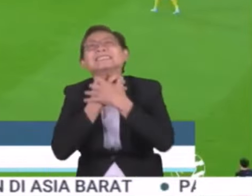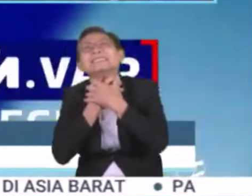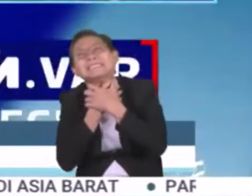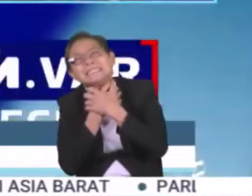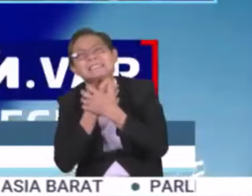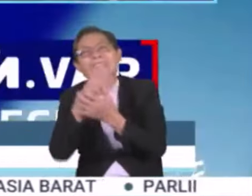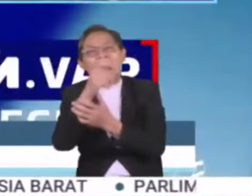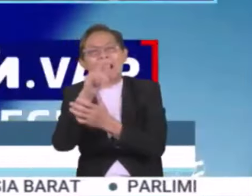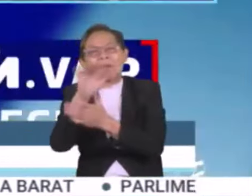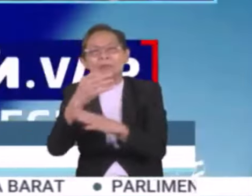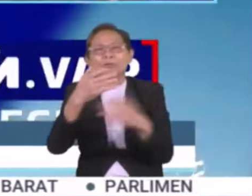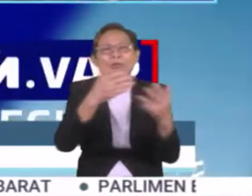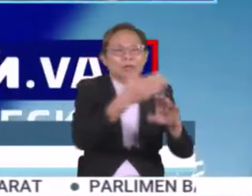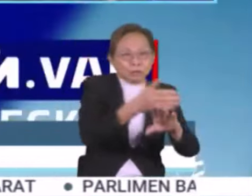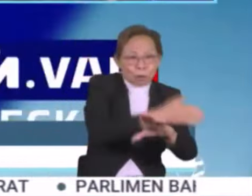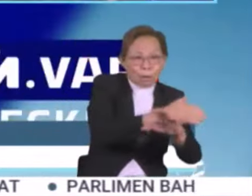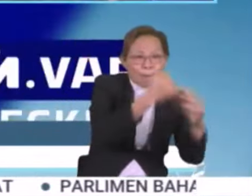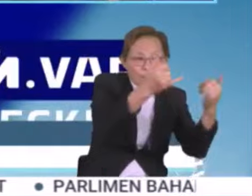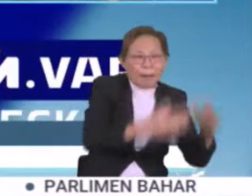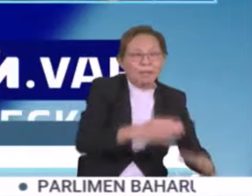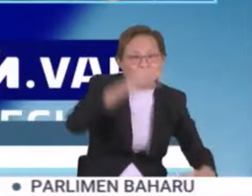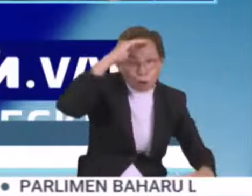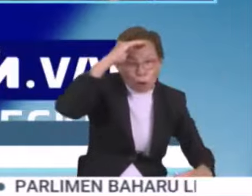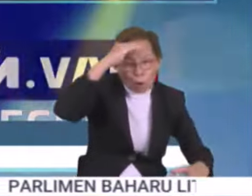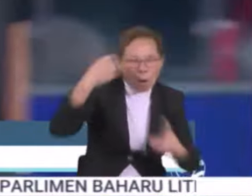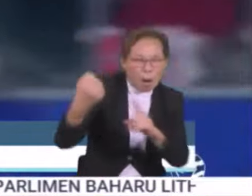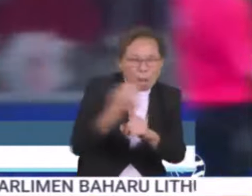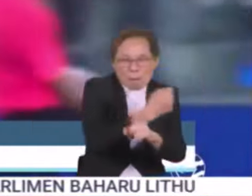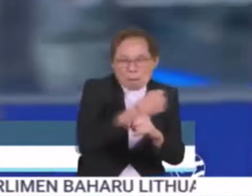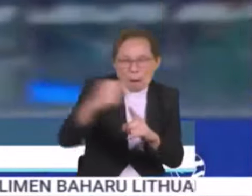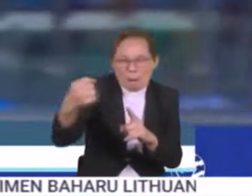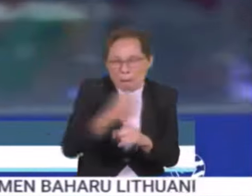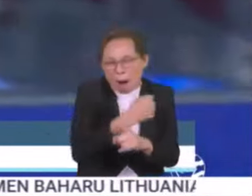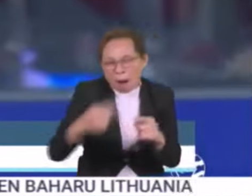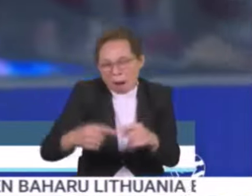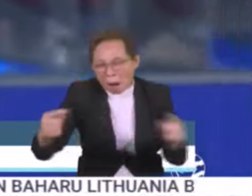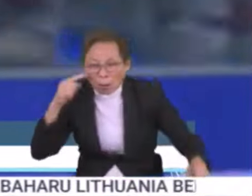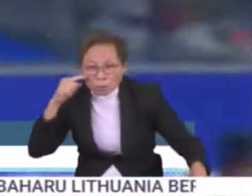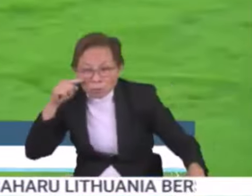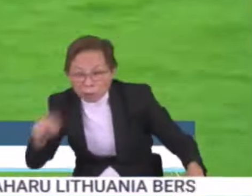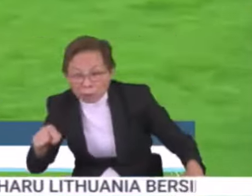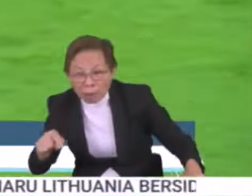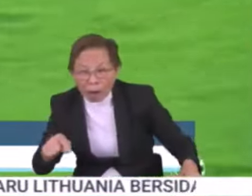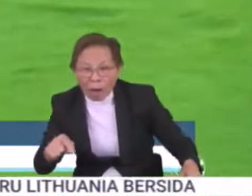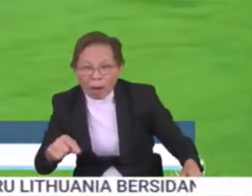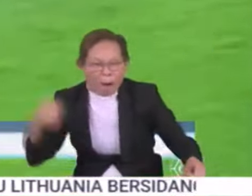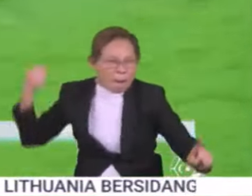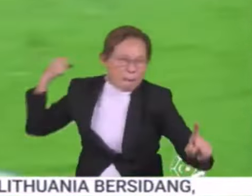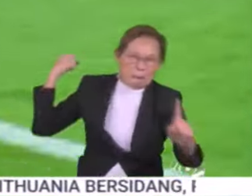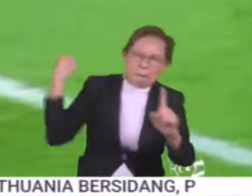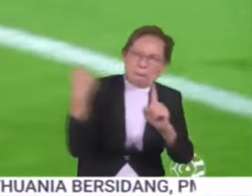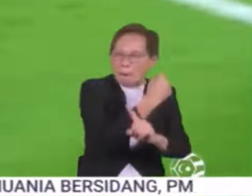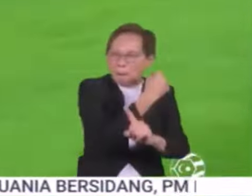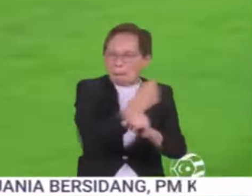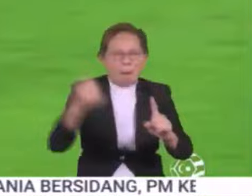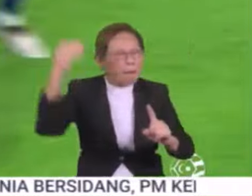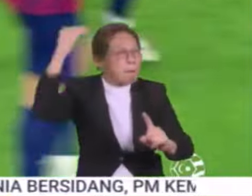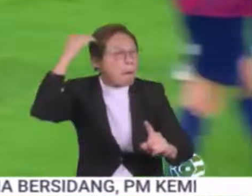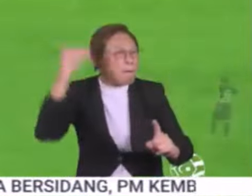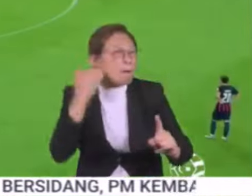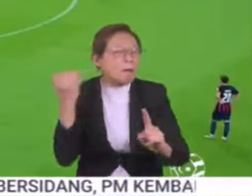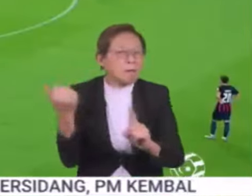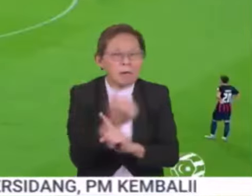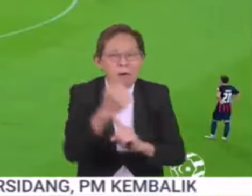Aiman sebelum pemain JDT berkenaan pula mengasari lawannya apabila dilihat melepaskan pukulan ke arah kepala.